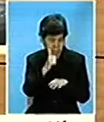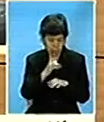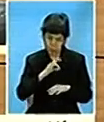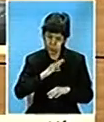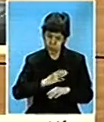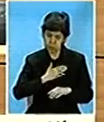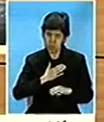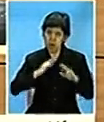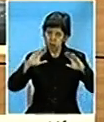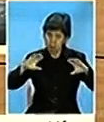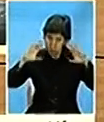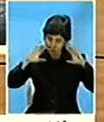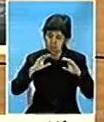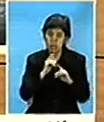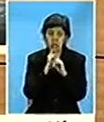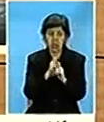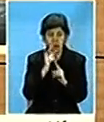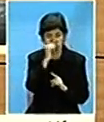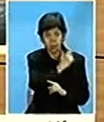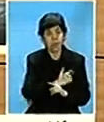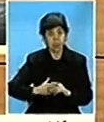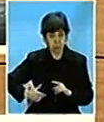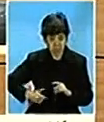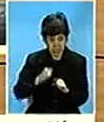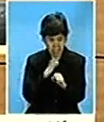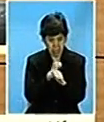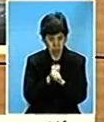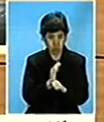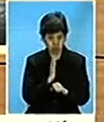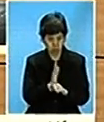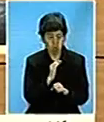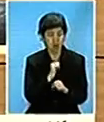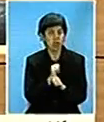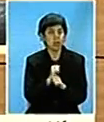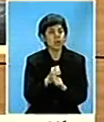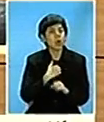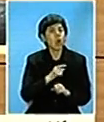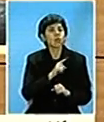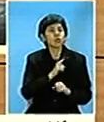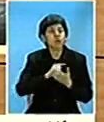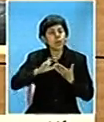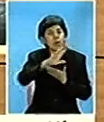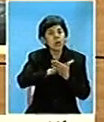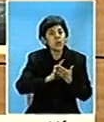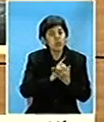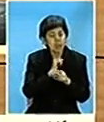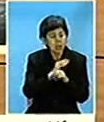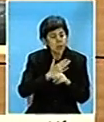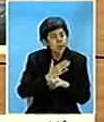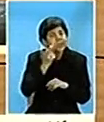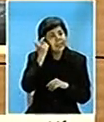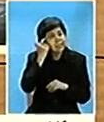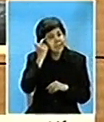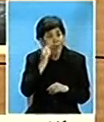ณของการเป็นข้าราชการในพระบาทสมเด็จพระเจ้าอยู่หัวทำงานด้วยความซื่อสัตย์สุจริตเป็นผู้รับใช้ประเทศชาติและก็หวังเป็นอย่างยิ่งว่